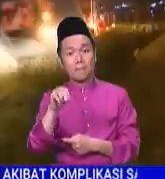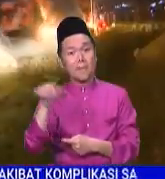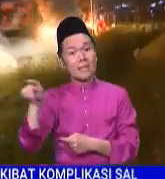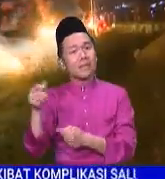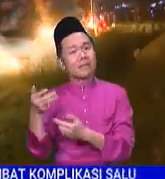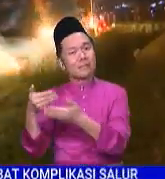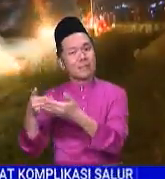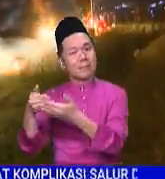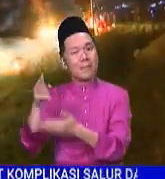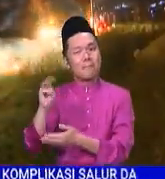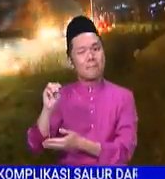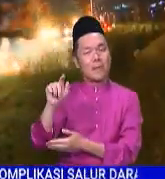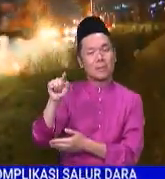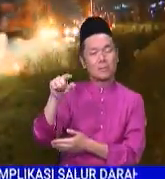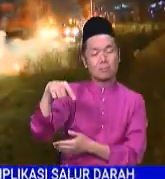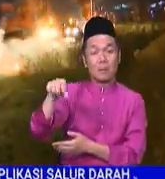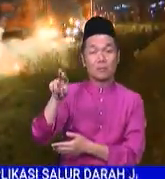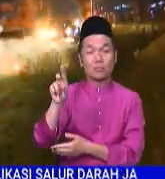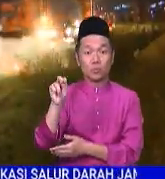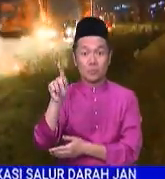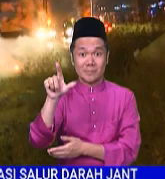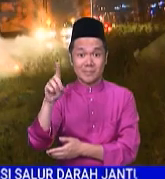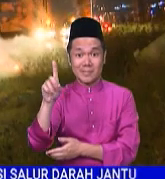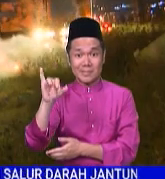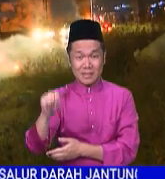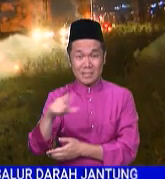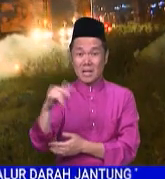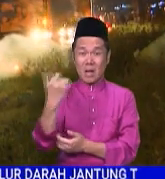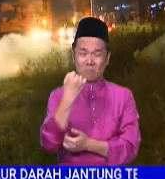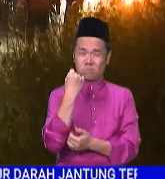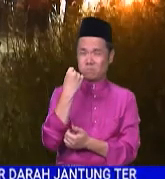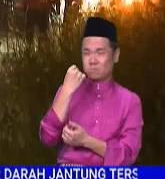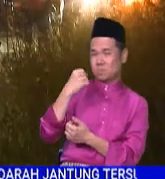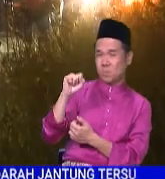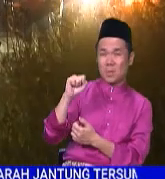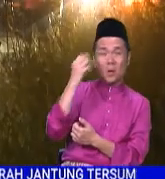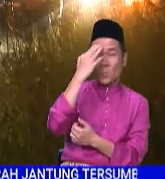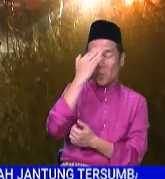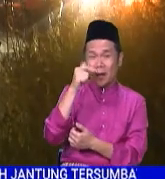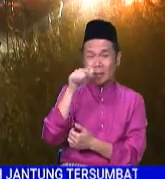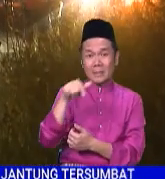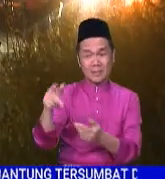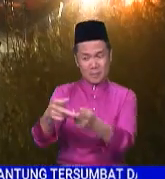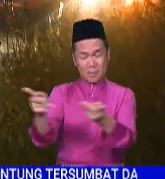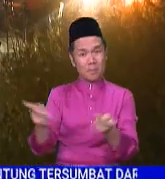sejak sebulan lalu. Rakyat Palestin bertindak memprotes apabila penduduk